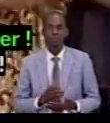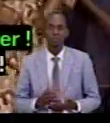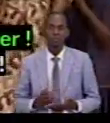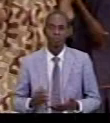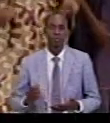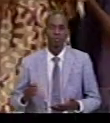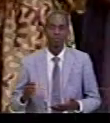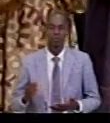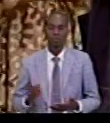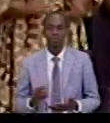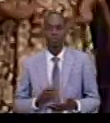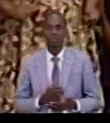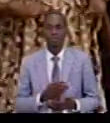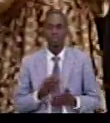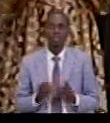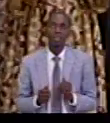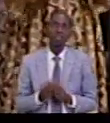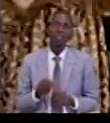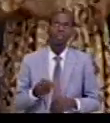Toujours plus